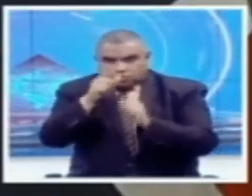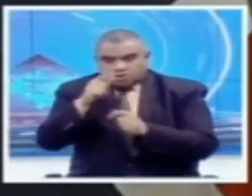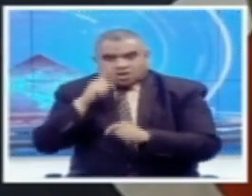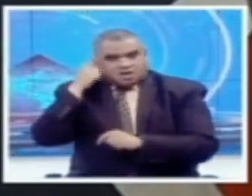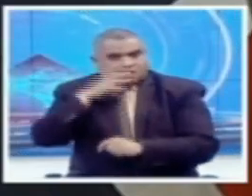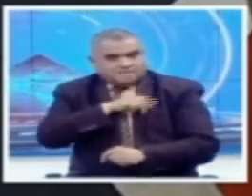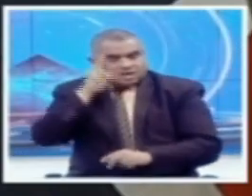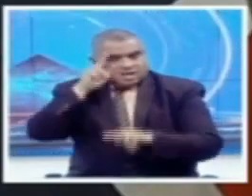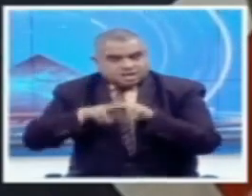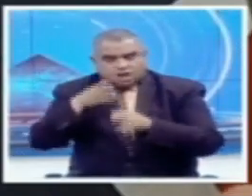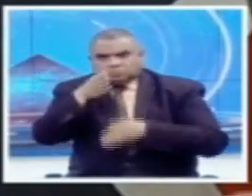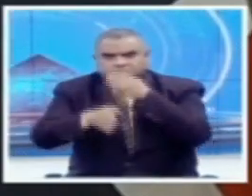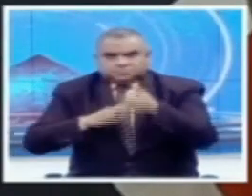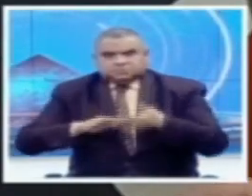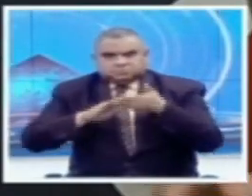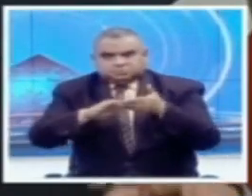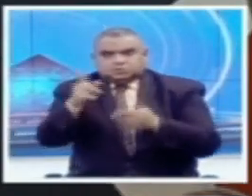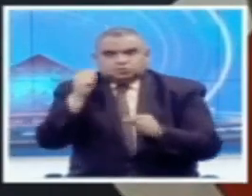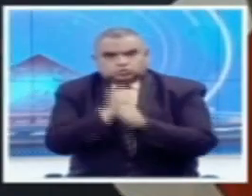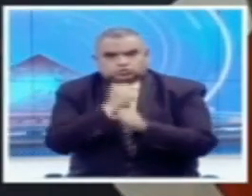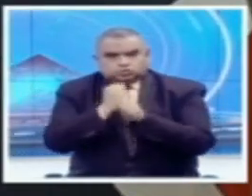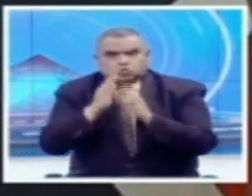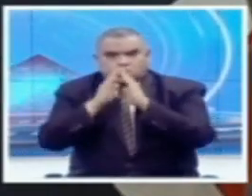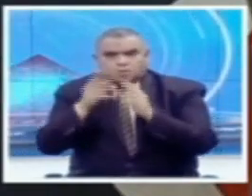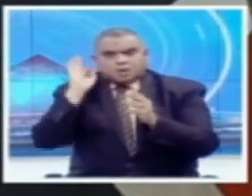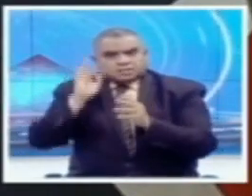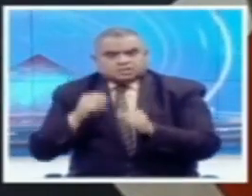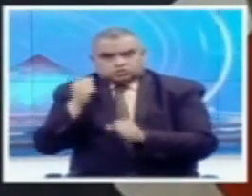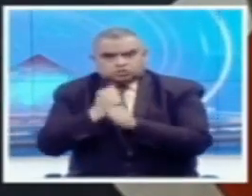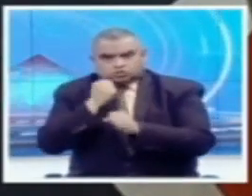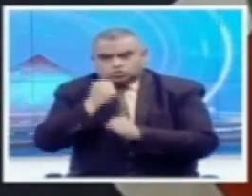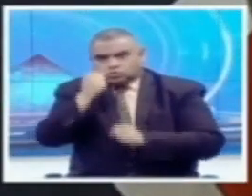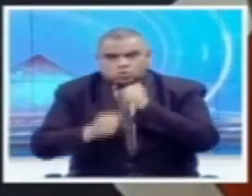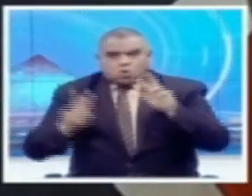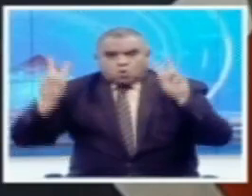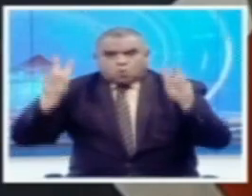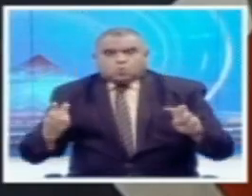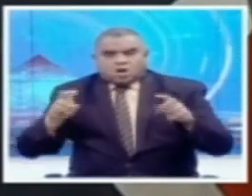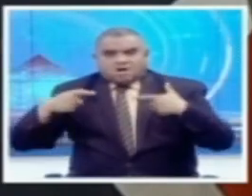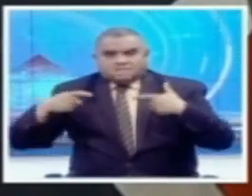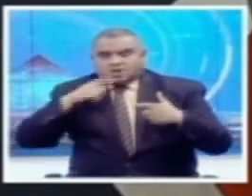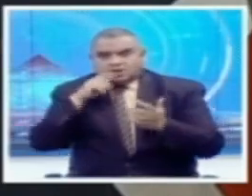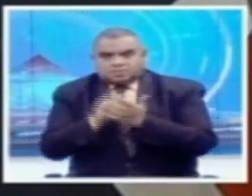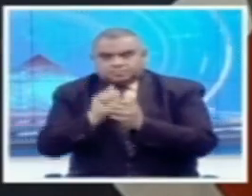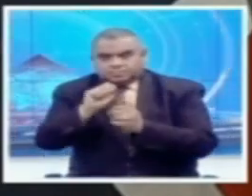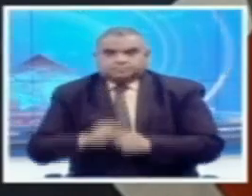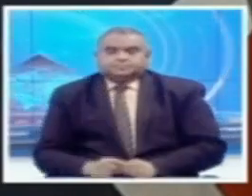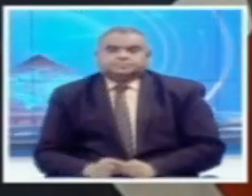بفلسطين وإسرائيل وجهودها لدعم وقف إطلاق النار. ودعوني